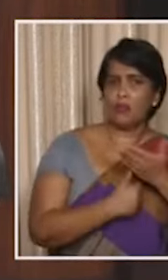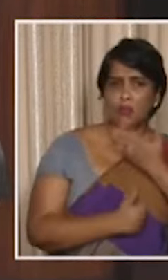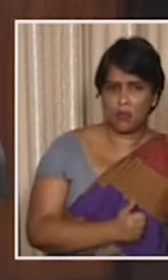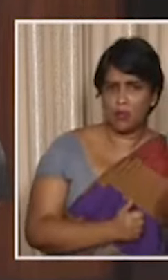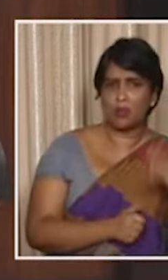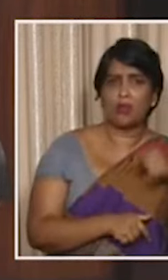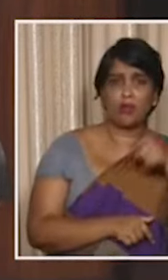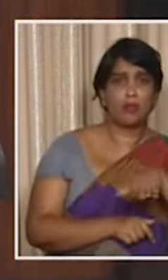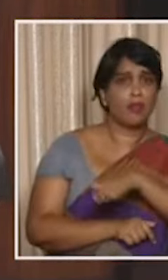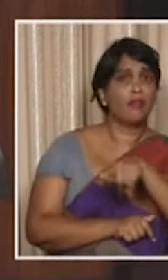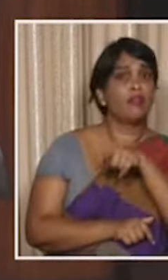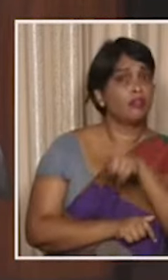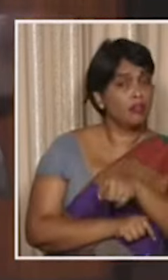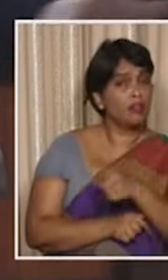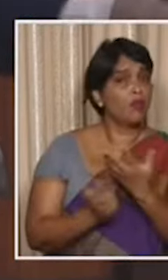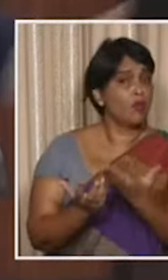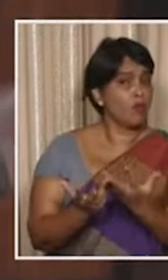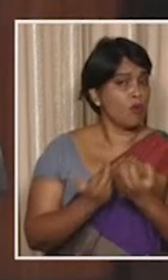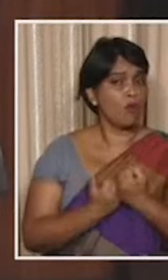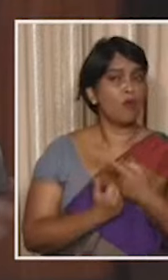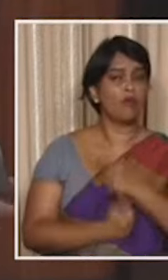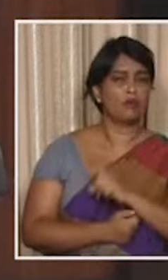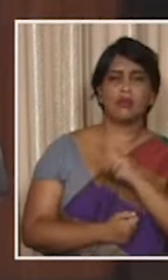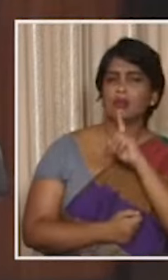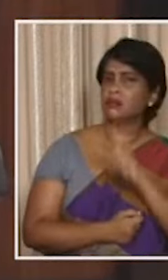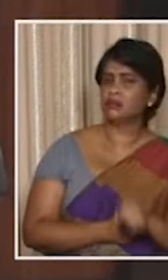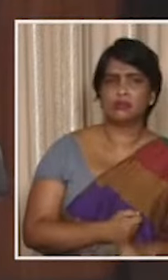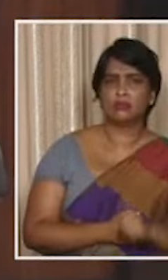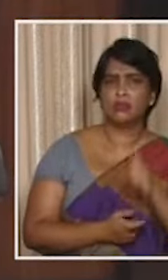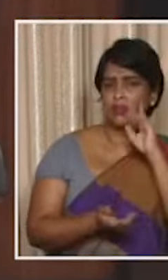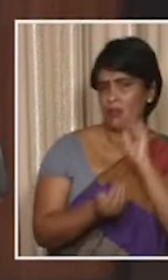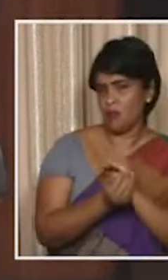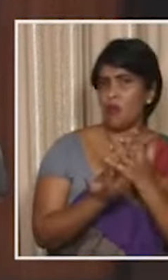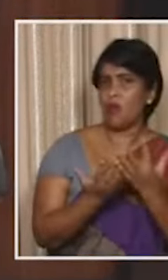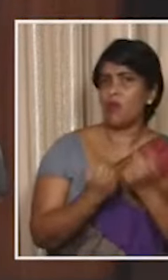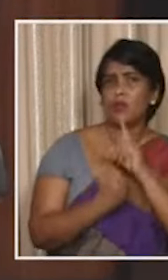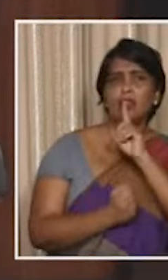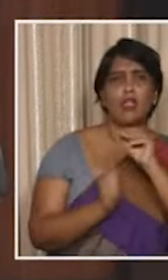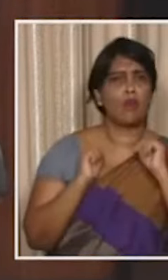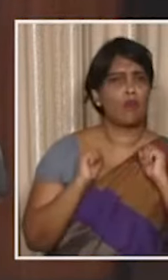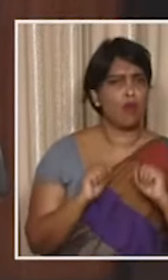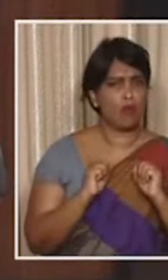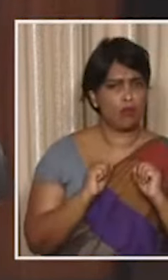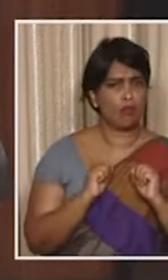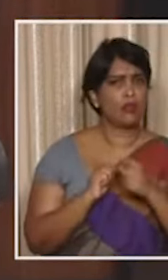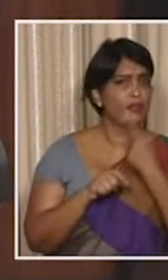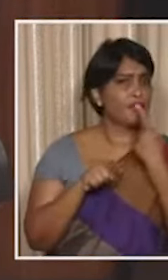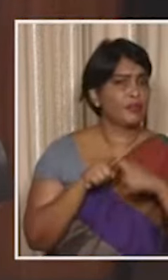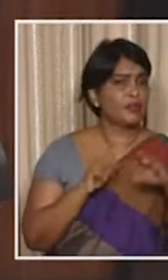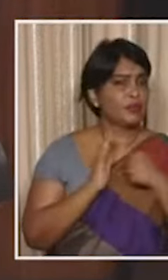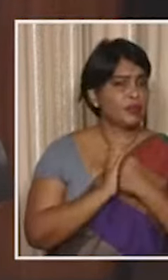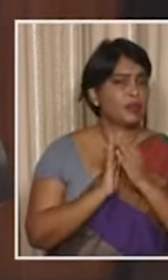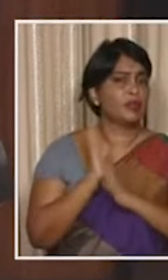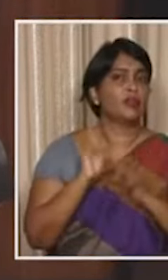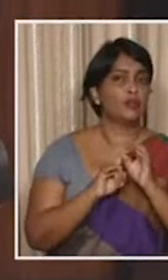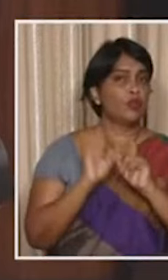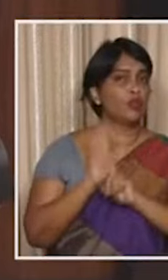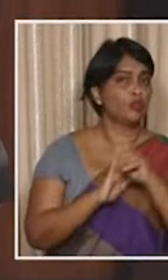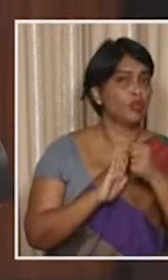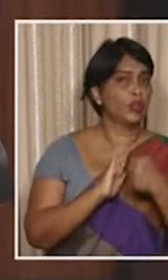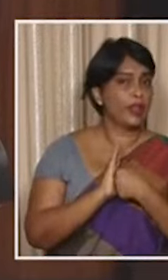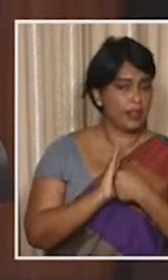தான் உங்களுக்கு பாதுகாப்புக்கு மிக முக்கியமானது சொன்னால் இதை எவ்வாறு ஏற்றுக்கொள்றது? இது மட்டுமில்ல கௌரவ அமைச்சர் அவர்களே, வடக்கு கிழக்கிலே பார்த்தால் பலாலியிலே